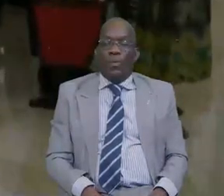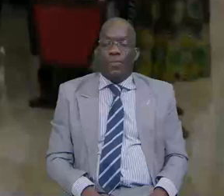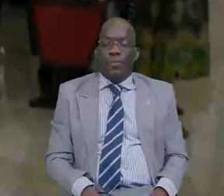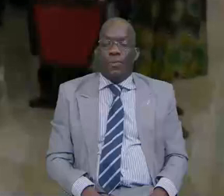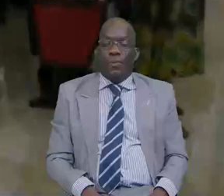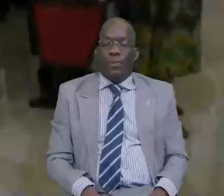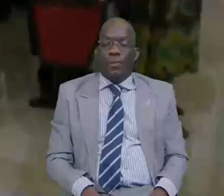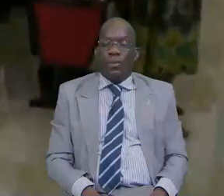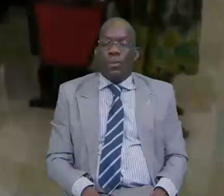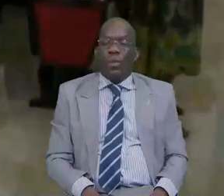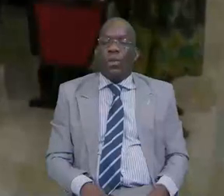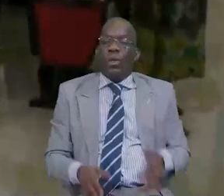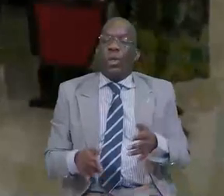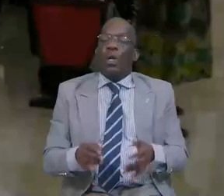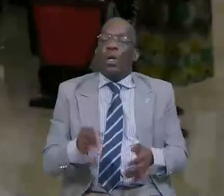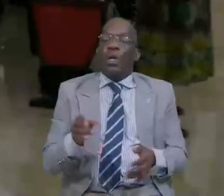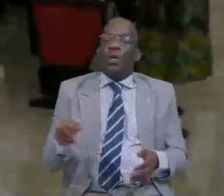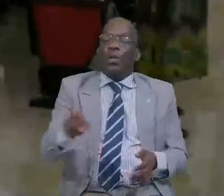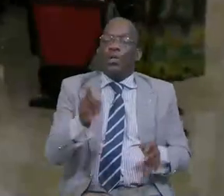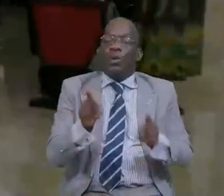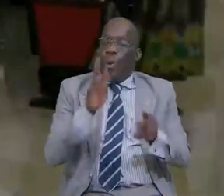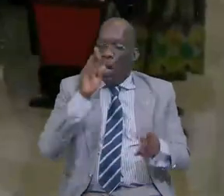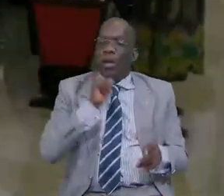Les gens ne sont pas nés évangélistes.